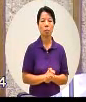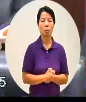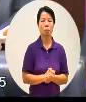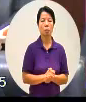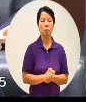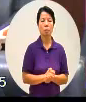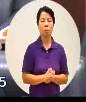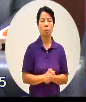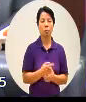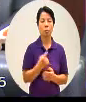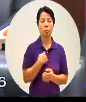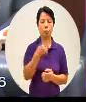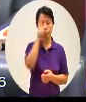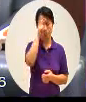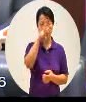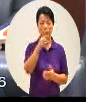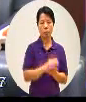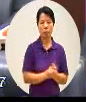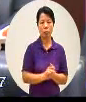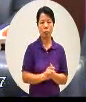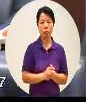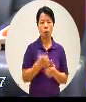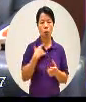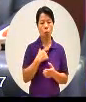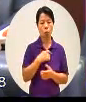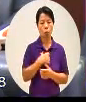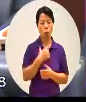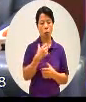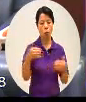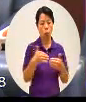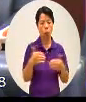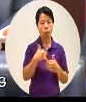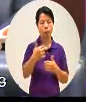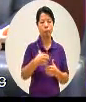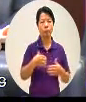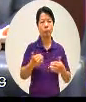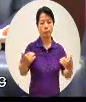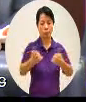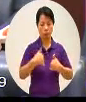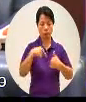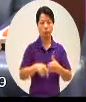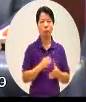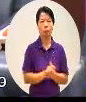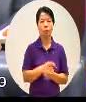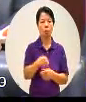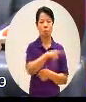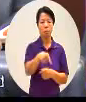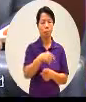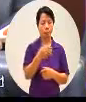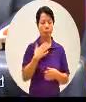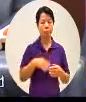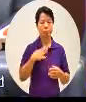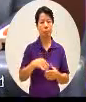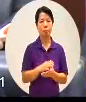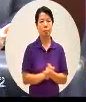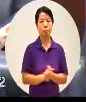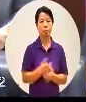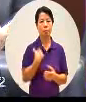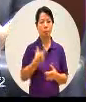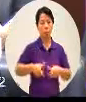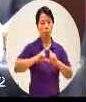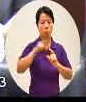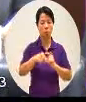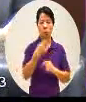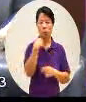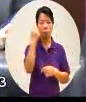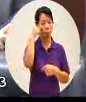我希望你哦，针对我的问题跟我回答，那回答要很明确，大家听得懂。啊，你整套回答个，今我拢听